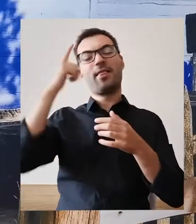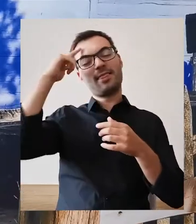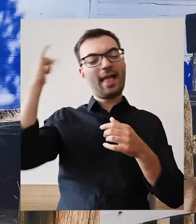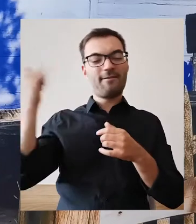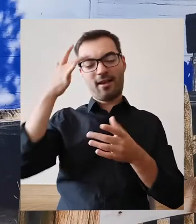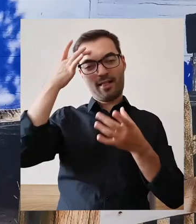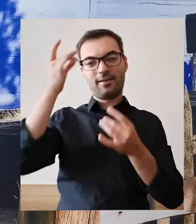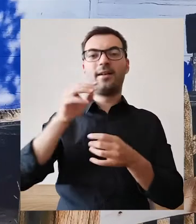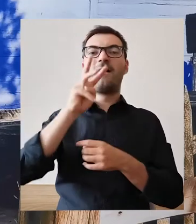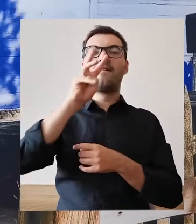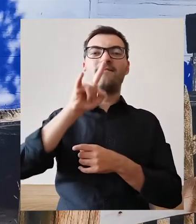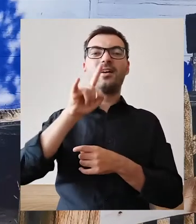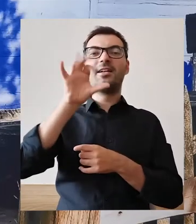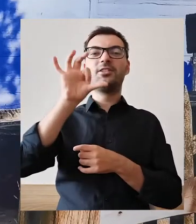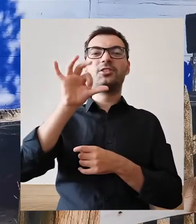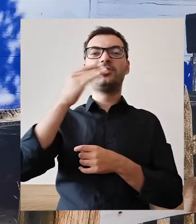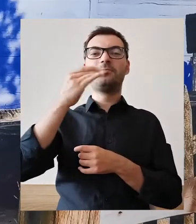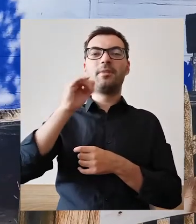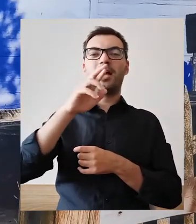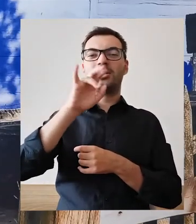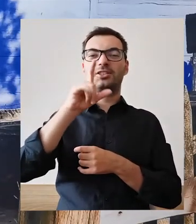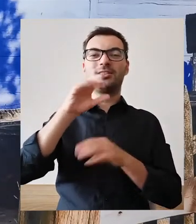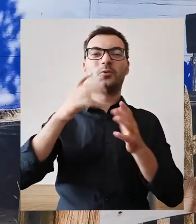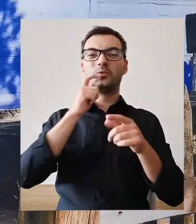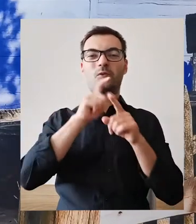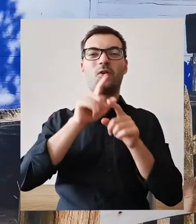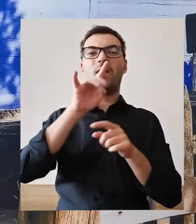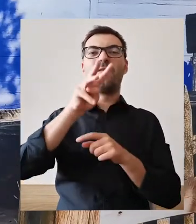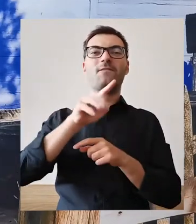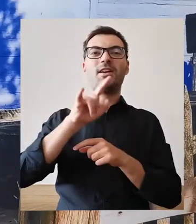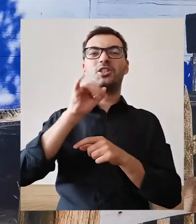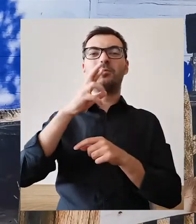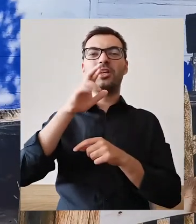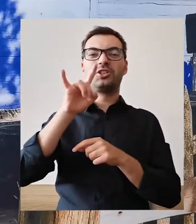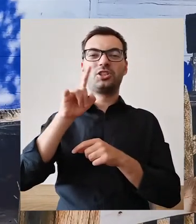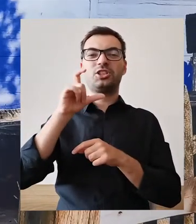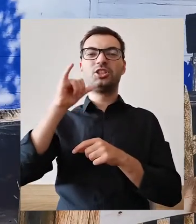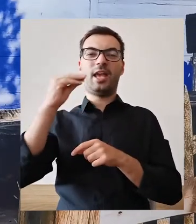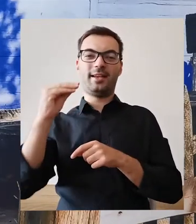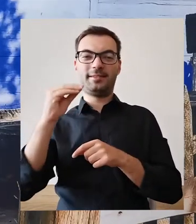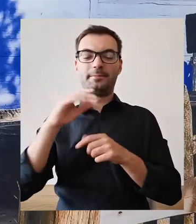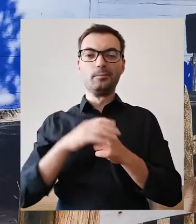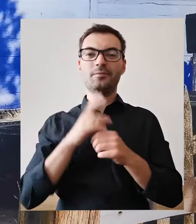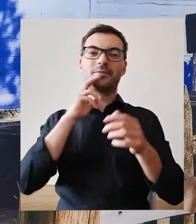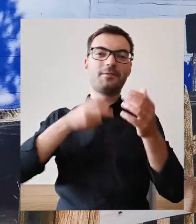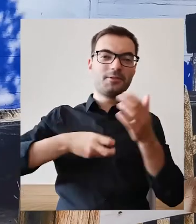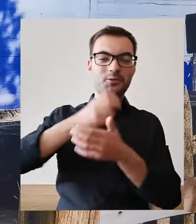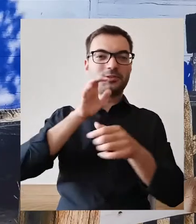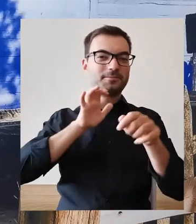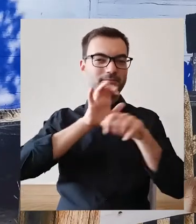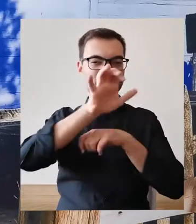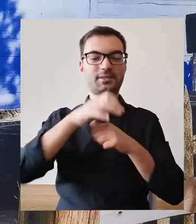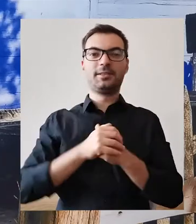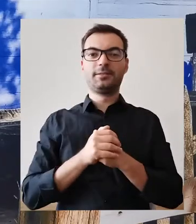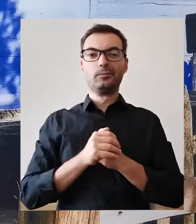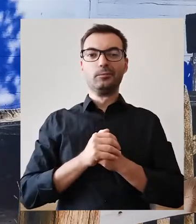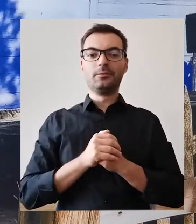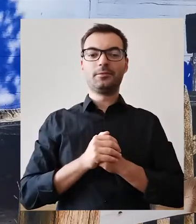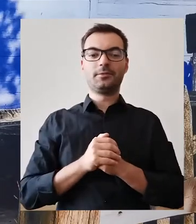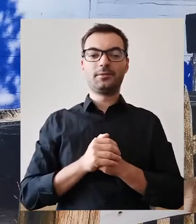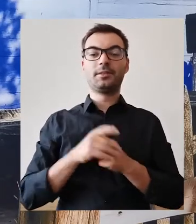pamiątkę wyśmieje rzucam i i tak właśnie to grupa wyszehradzka stał się wyśmienicie nami